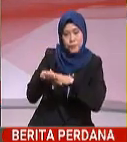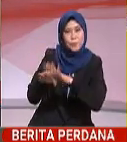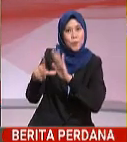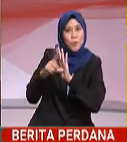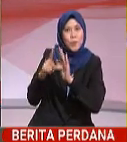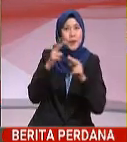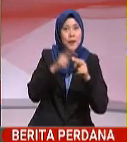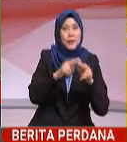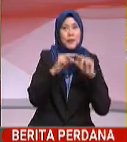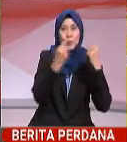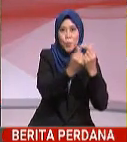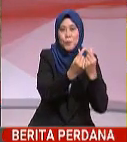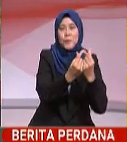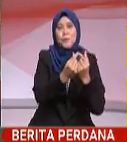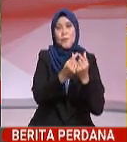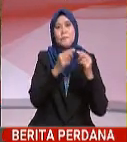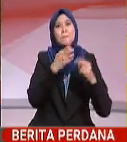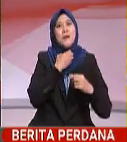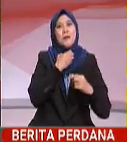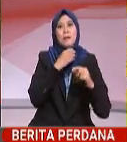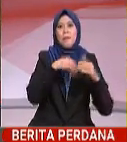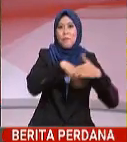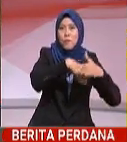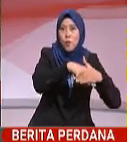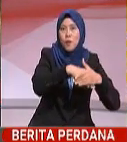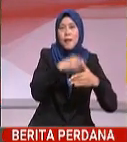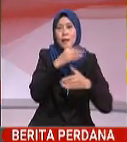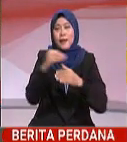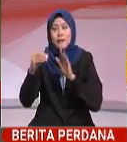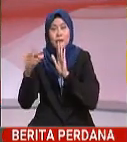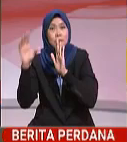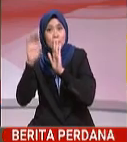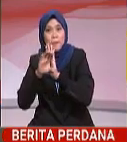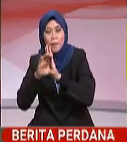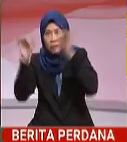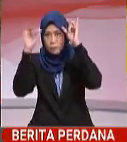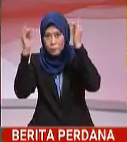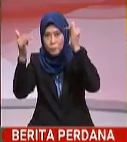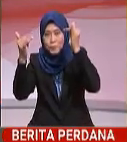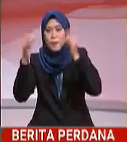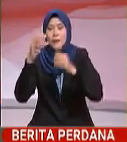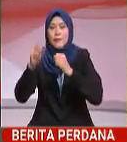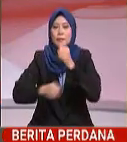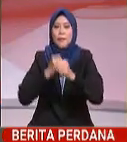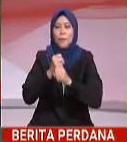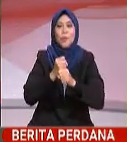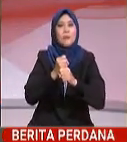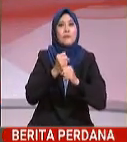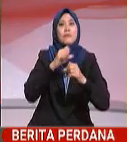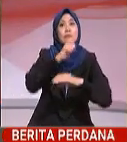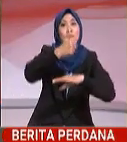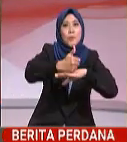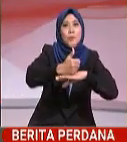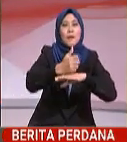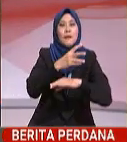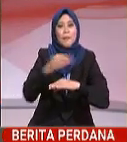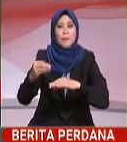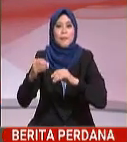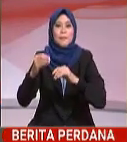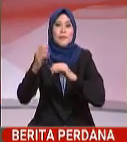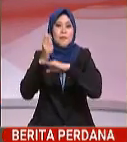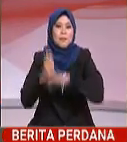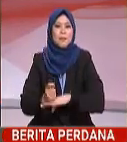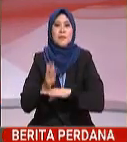nama pasukan iaitu Perak Football Club, simbol seladang, tahun penubuhan dan juga warna tradisi skuad IOP